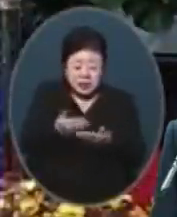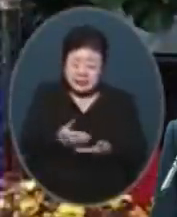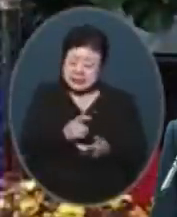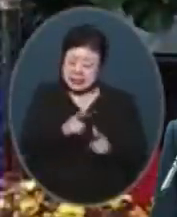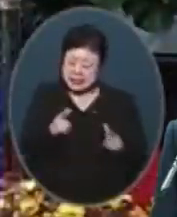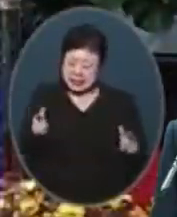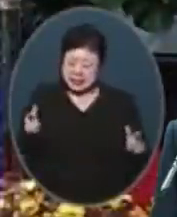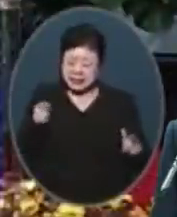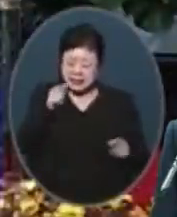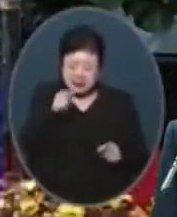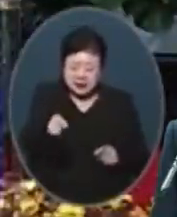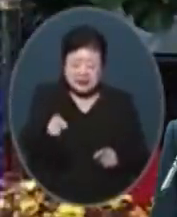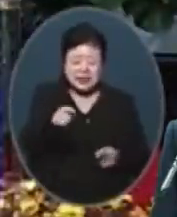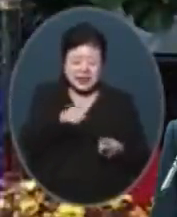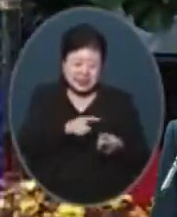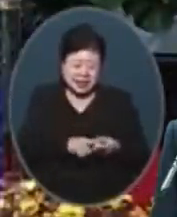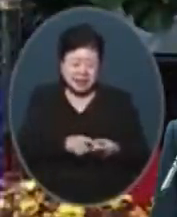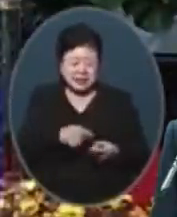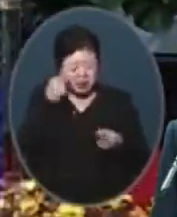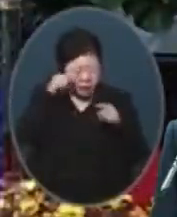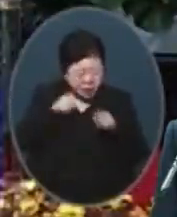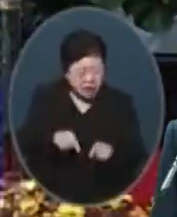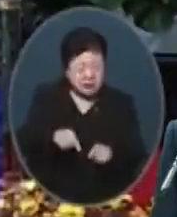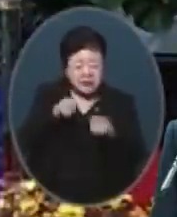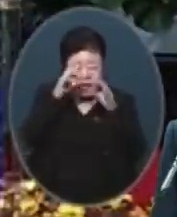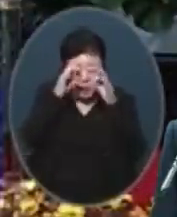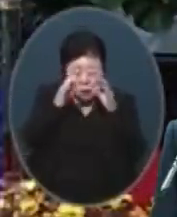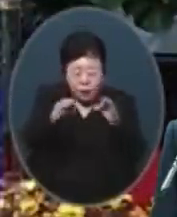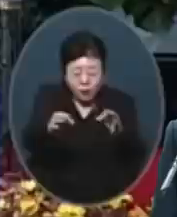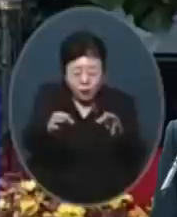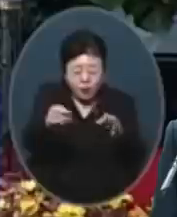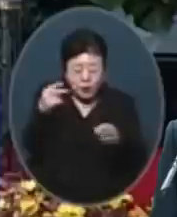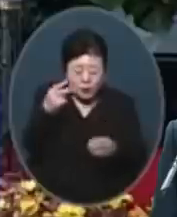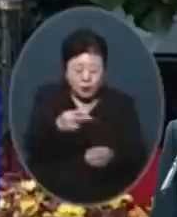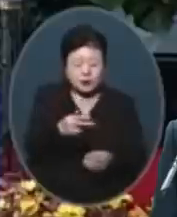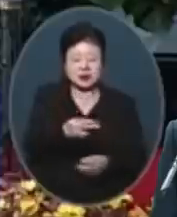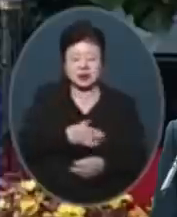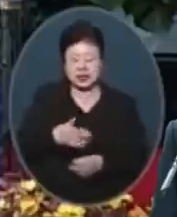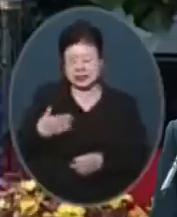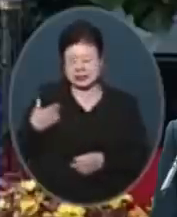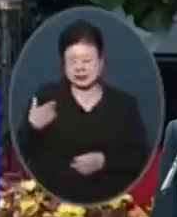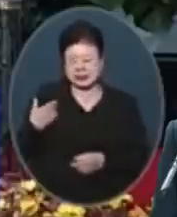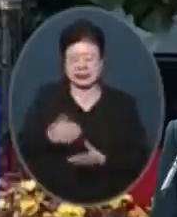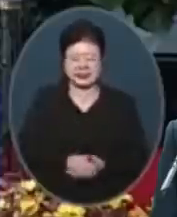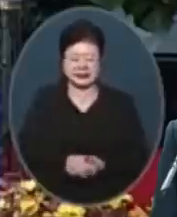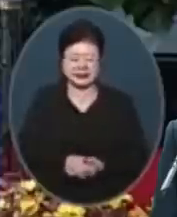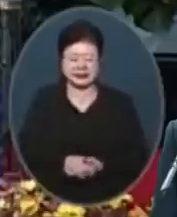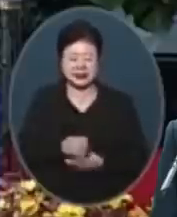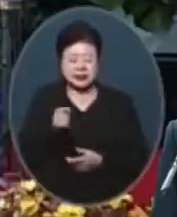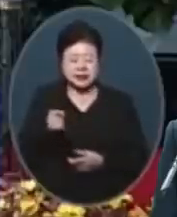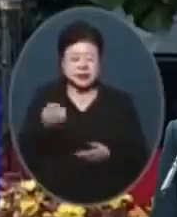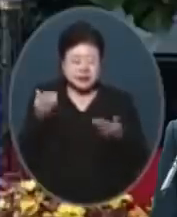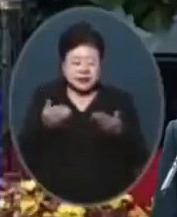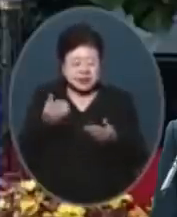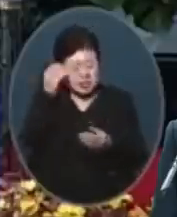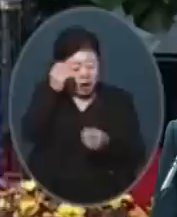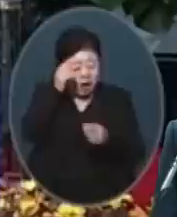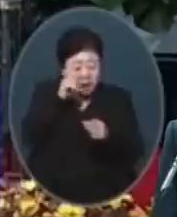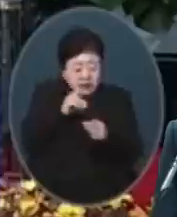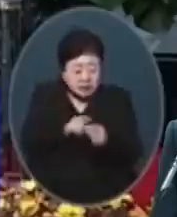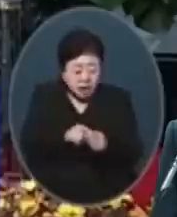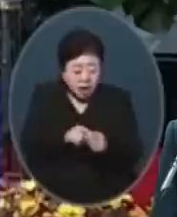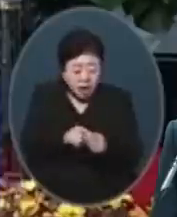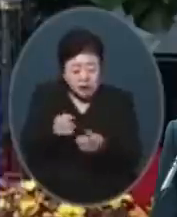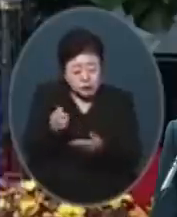아니하나니 이는 그것들이 그에게는 어리석게 보임이요 또 그는 그것을 알 수도 없으니 그러면